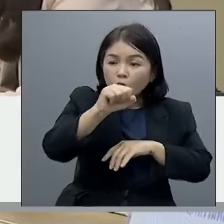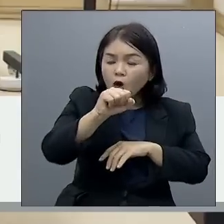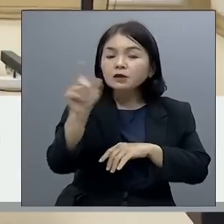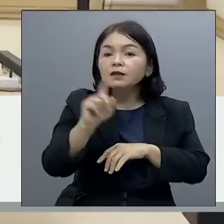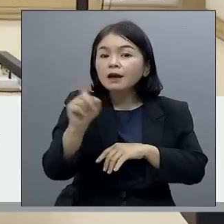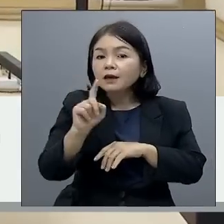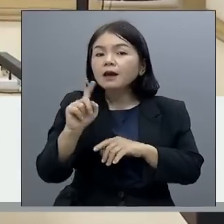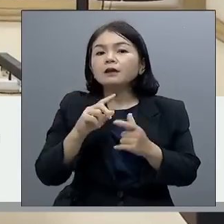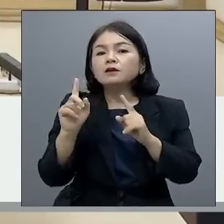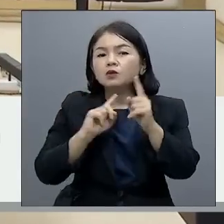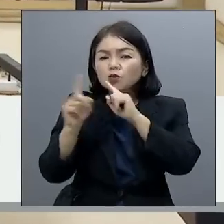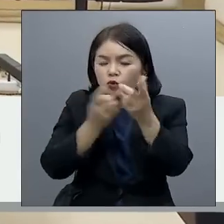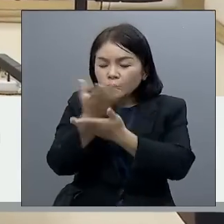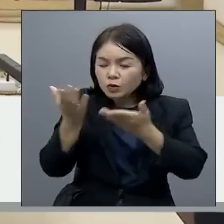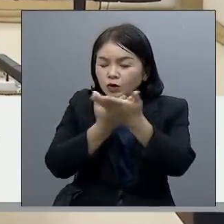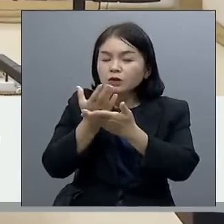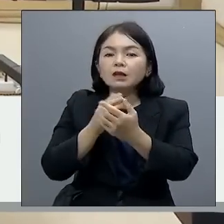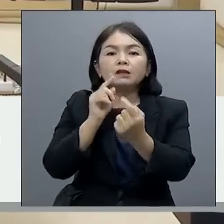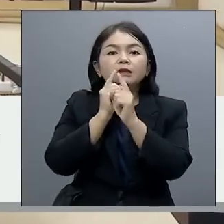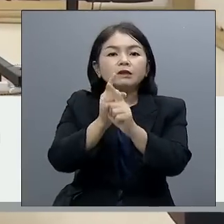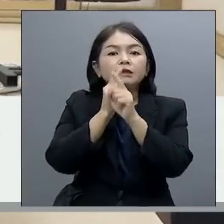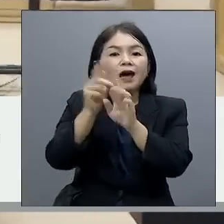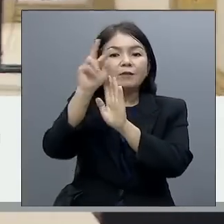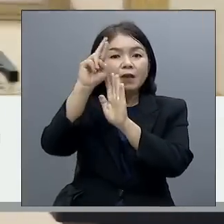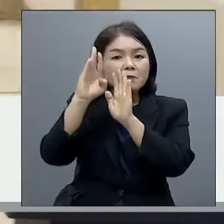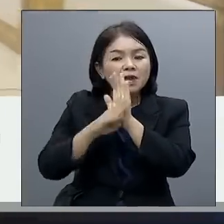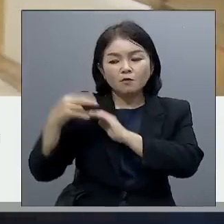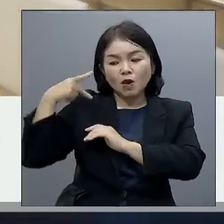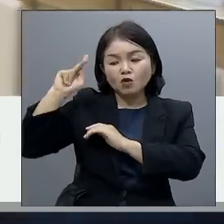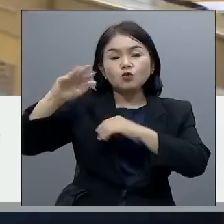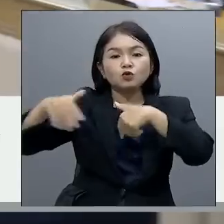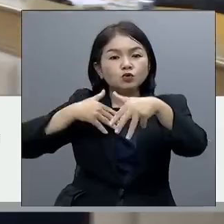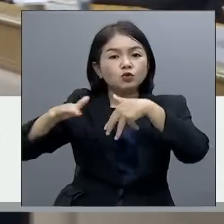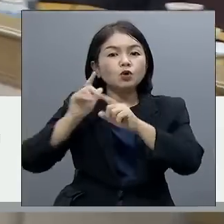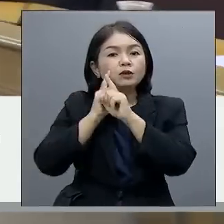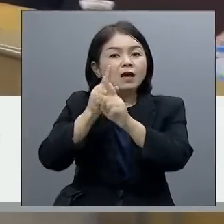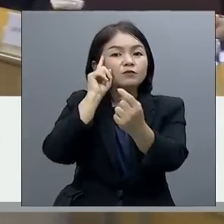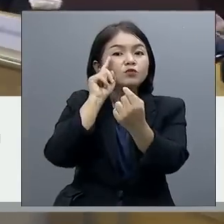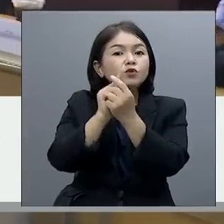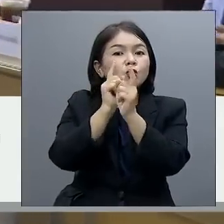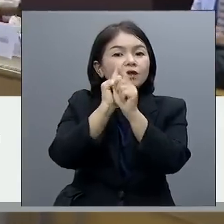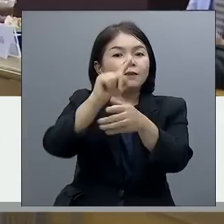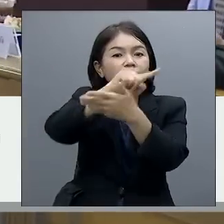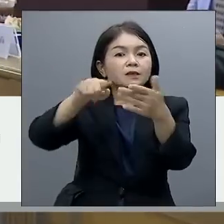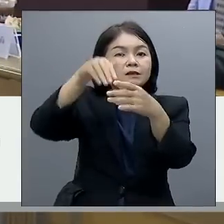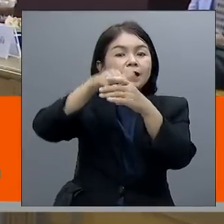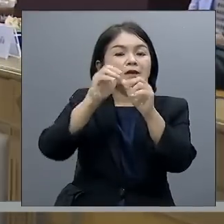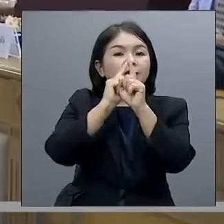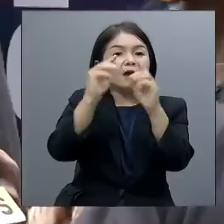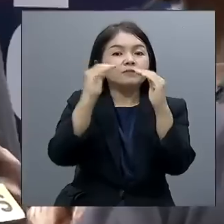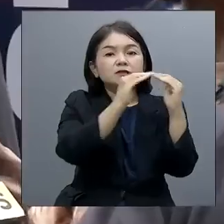จะเป็นรูปธรรมเพราะยึดบนกติกาพื้นฐานประโยชน์ของประชาชนตามครรลองประชาธิปไตยค่ะ